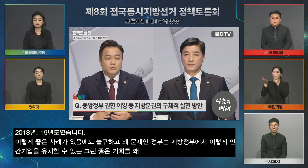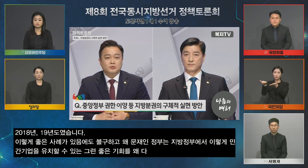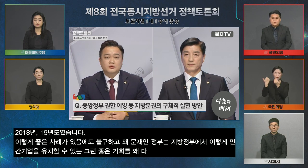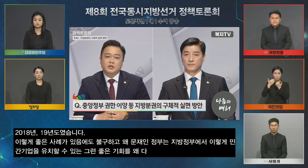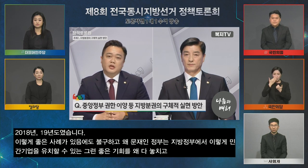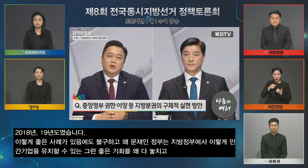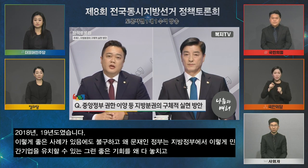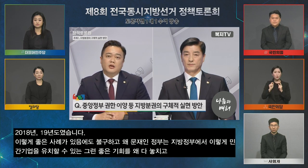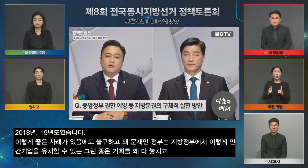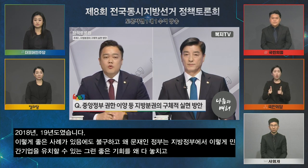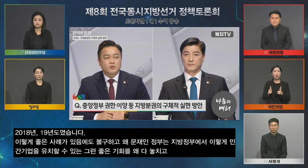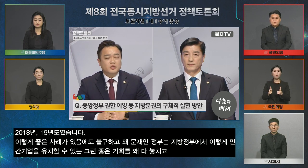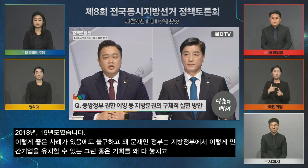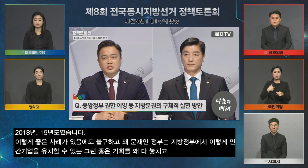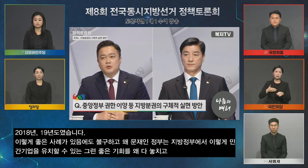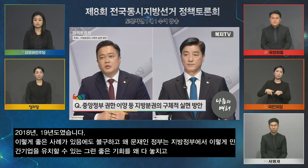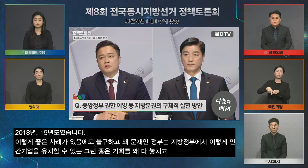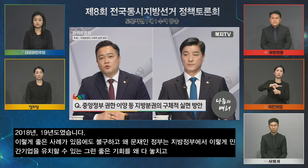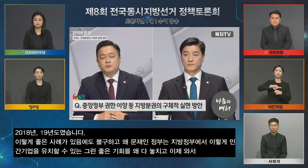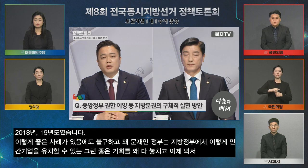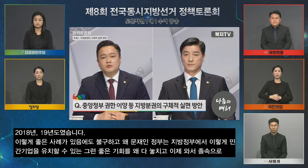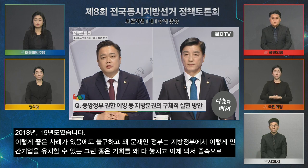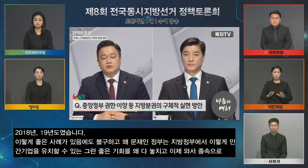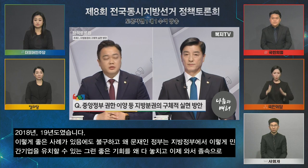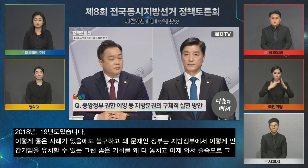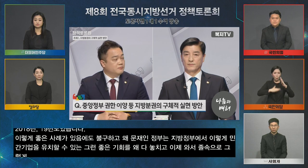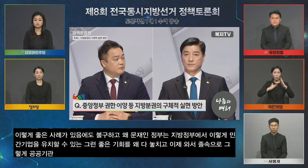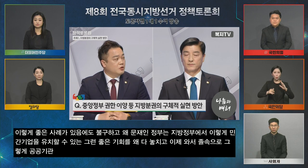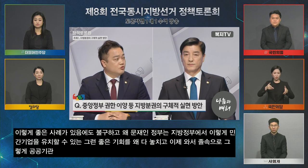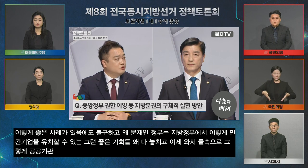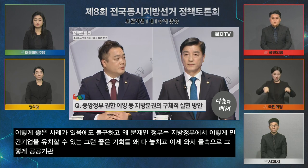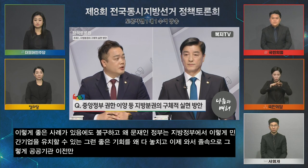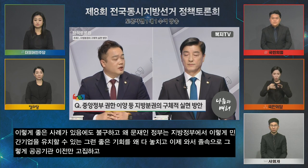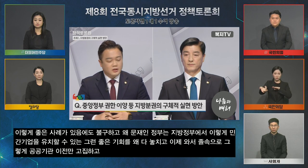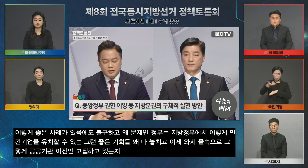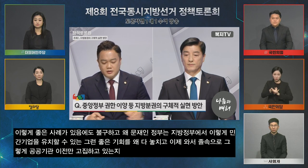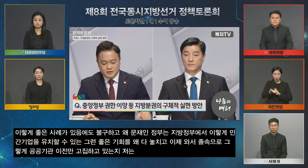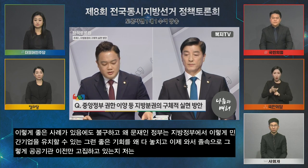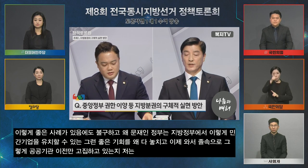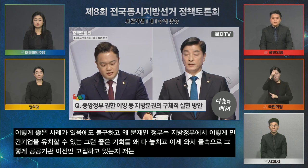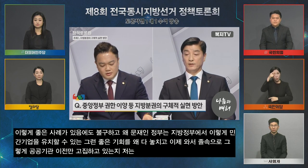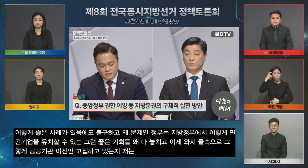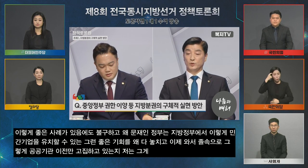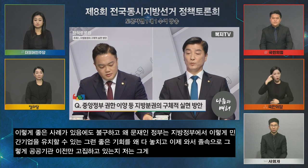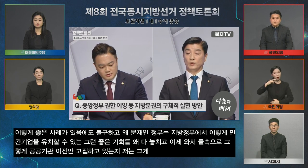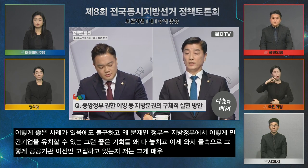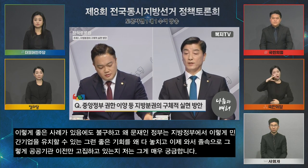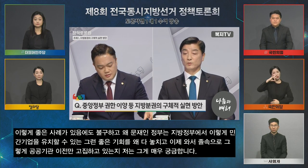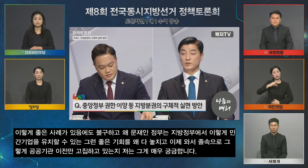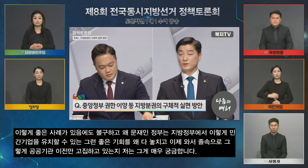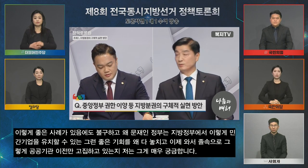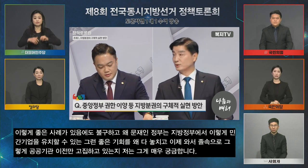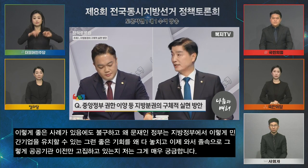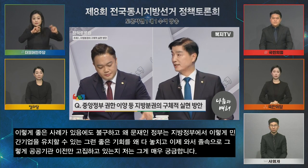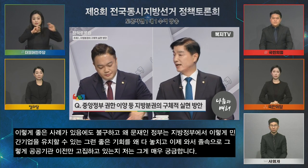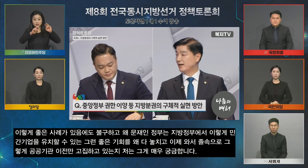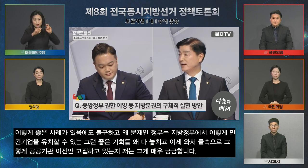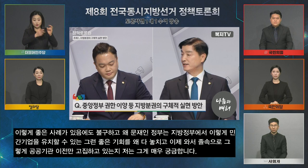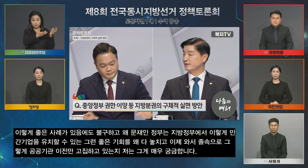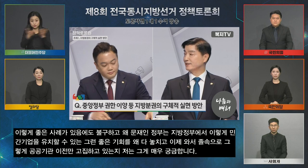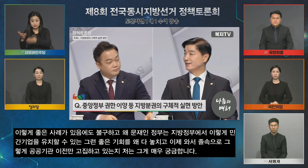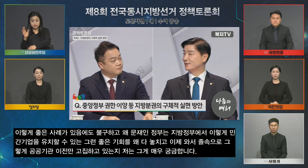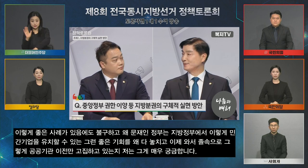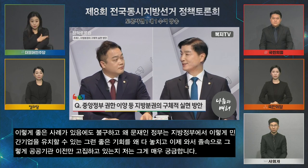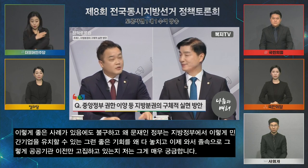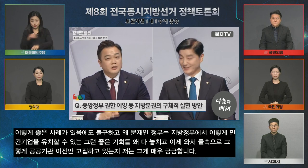졸속으로 그렇게 공공기관 이전만 고집하고 있는지 저는 그게 매우 궁금합니다. 민간기업 유치 못한 게 문재인 정부 탓이다?